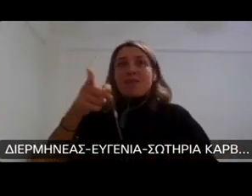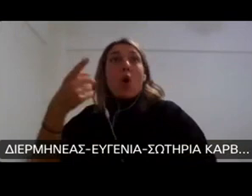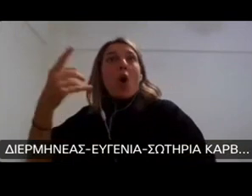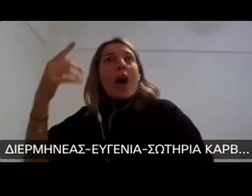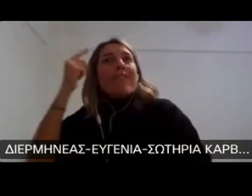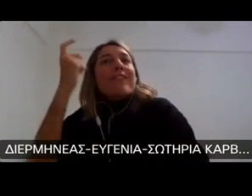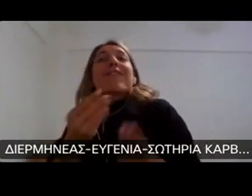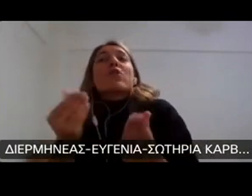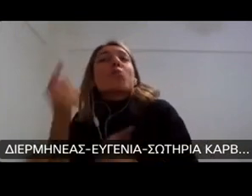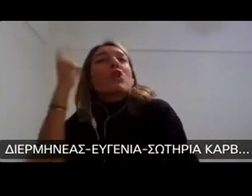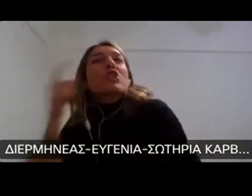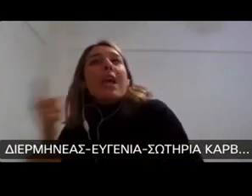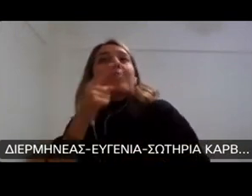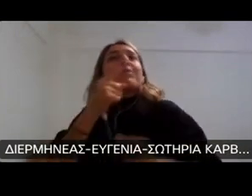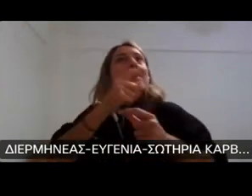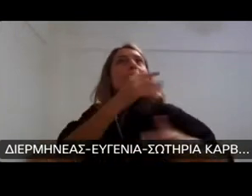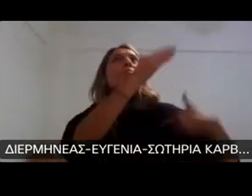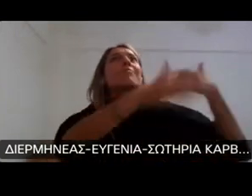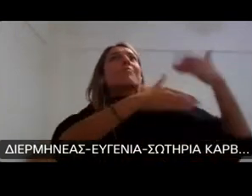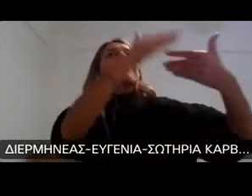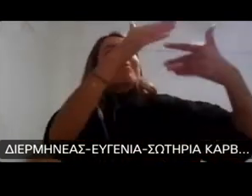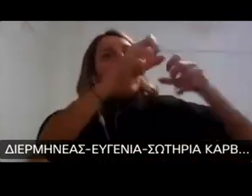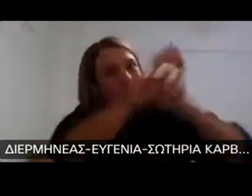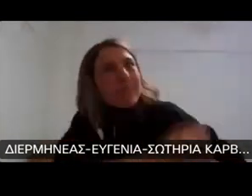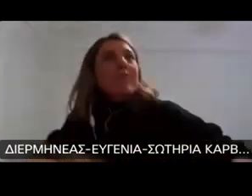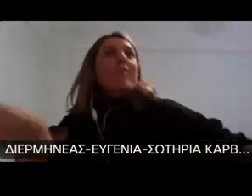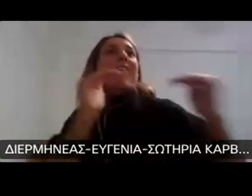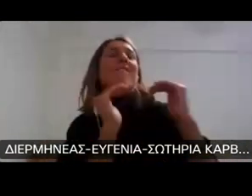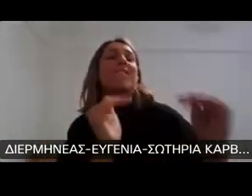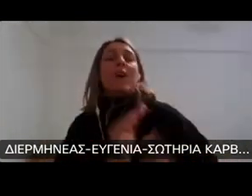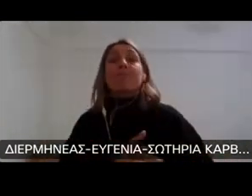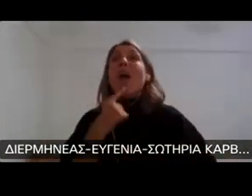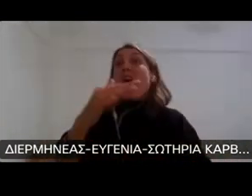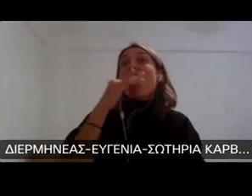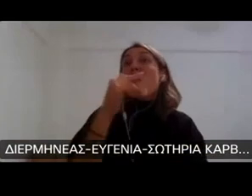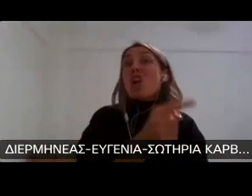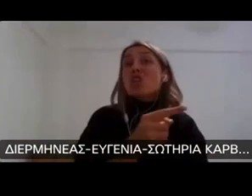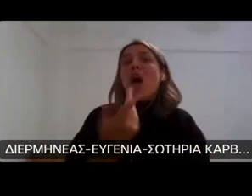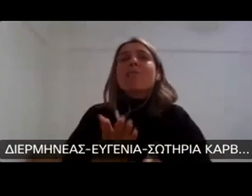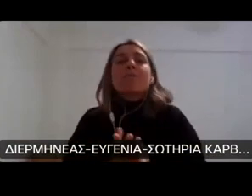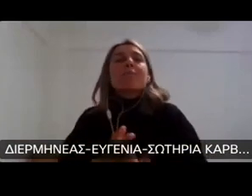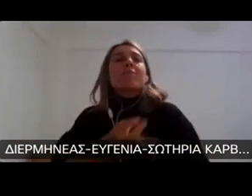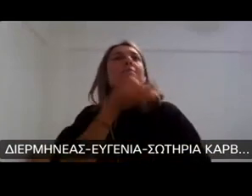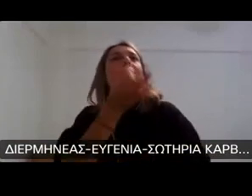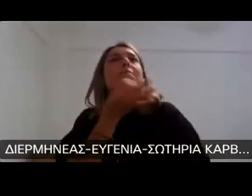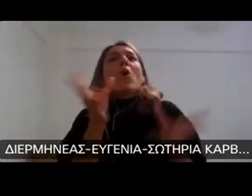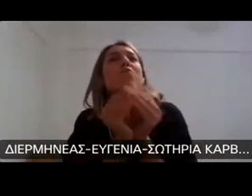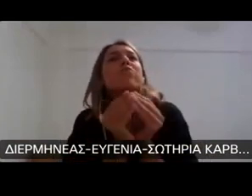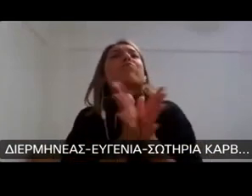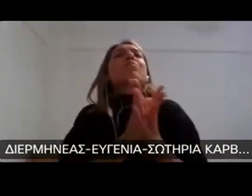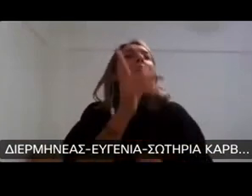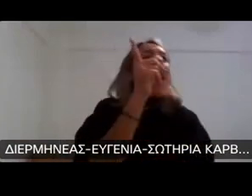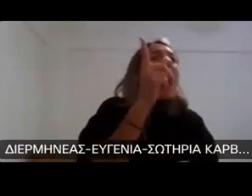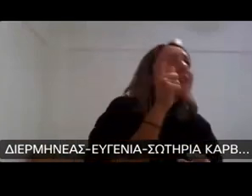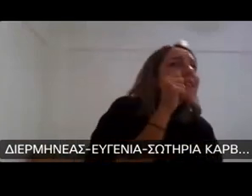την εισήγηση θα επικεντρωθώ πιο συγκεκριμένα στην μία έκφανση της γλώσσας, το πώς χρησιμοποιούμε το γραμματικό γένος και πώς αυτή η χρήση αποκλείει τις